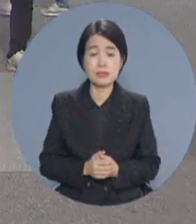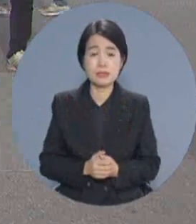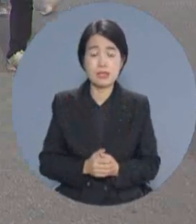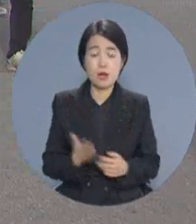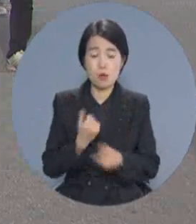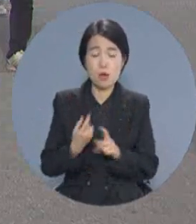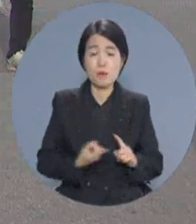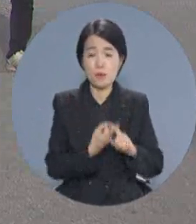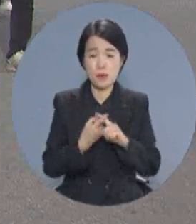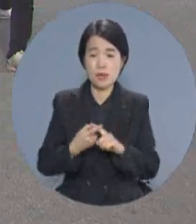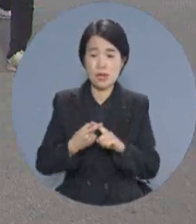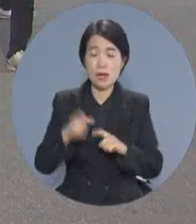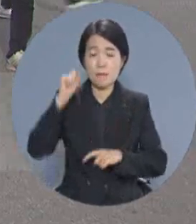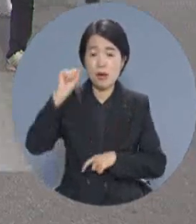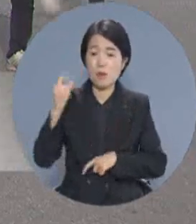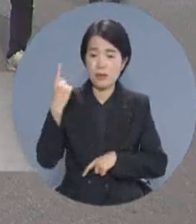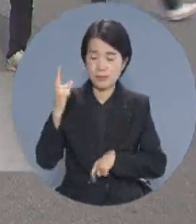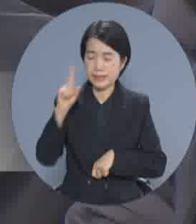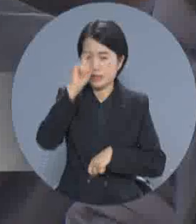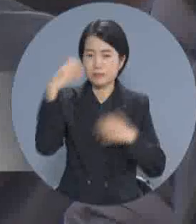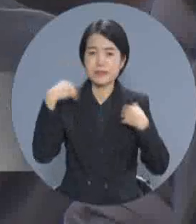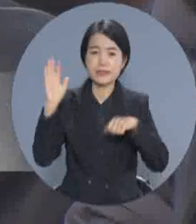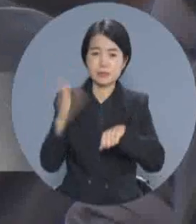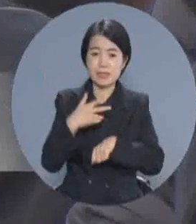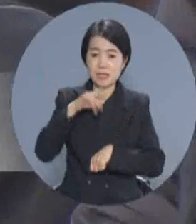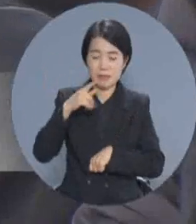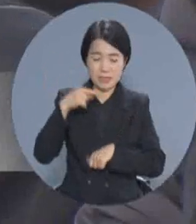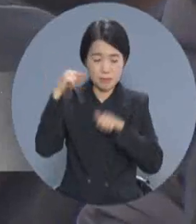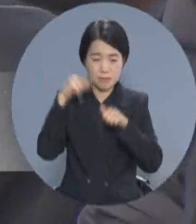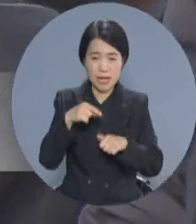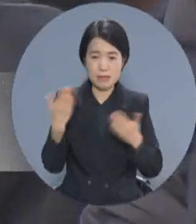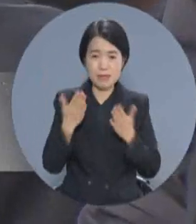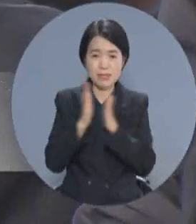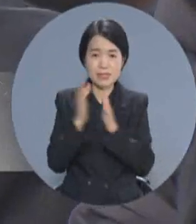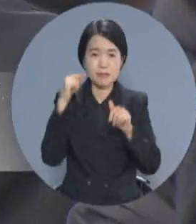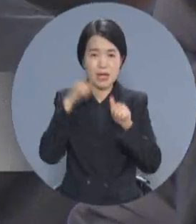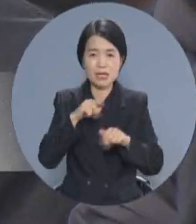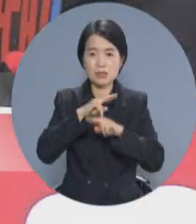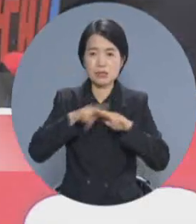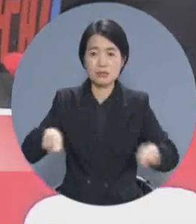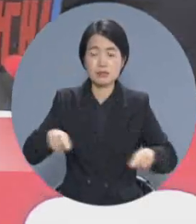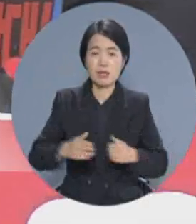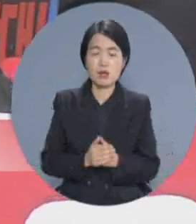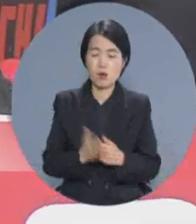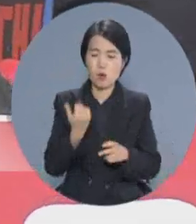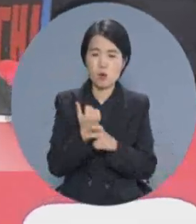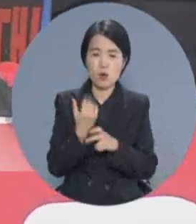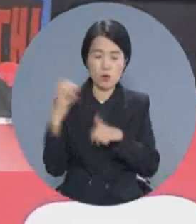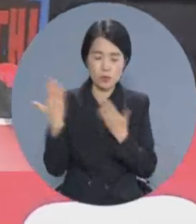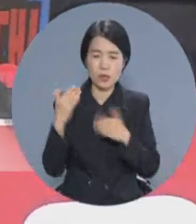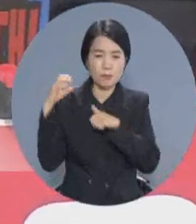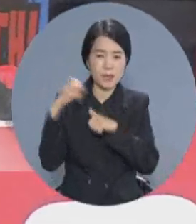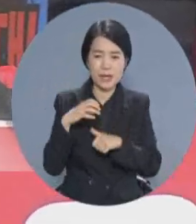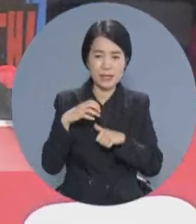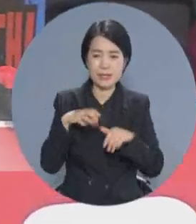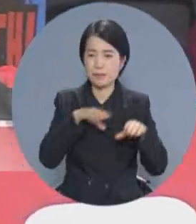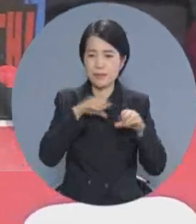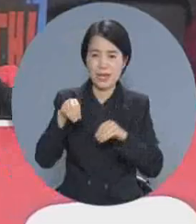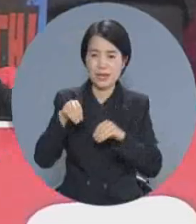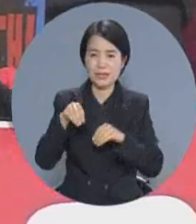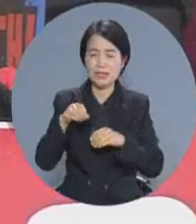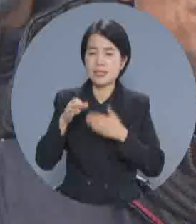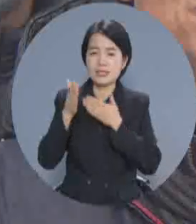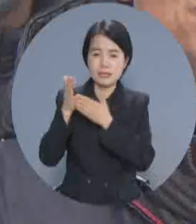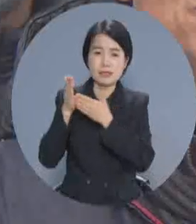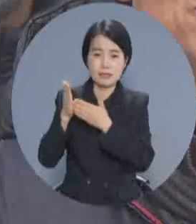화물연대는 파업의 책임은 정부에 있다며 시멘트 업종에 내려진 업무 개시 명령을 철회하고 노동 탄압을 중단하라고 목소리를